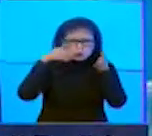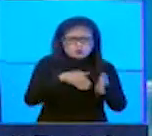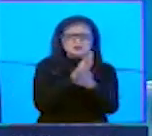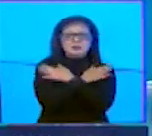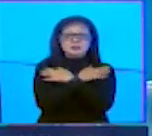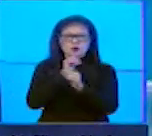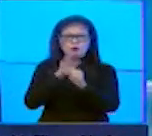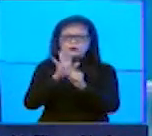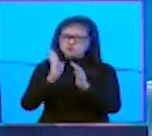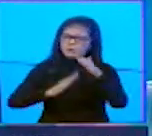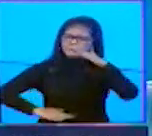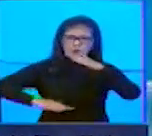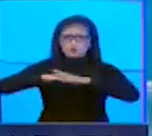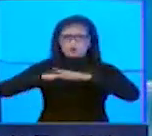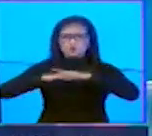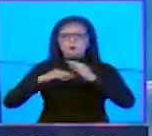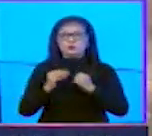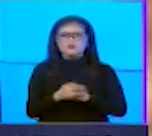COVID-19 telah penuh.